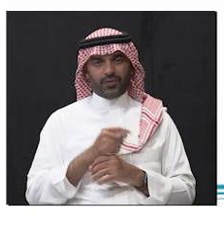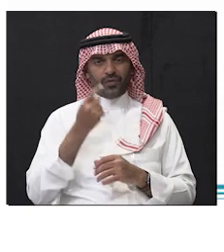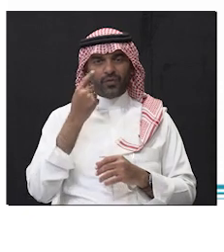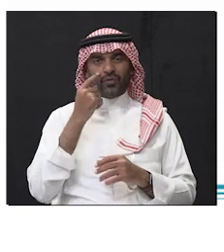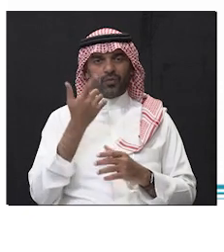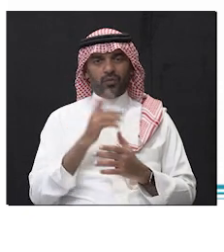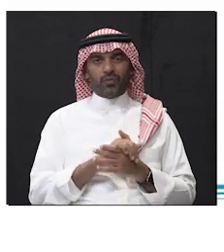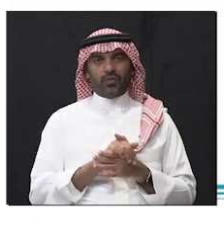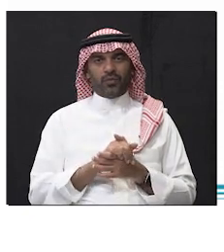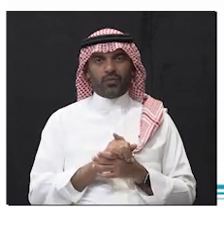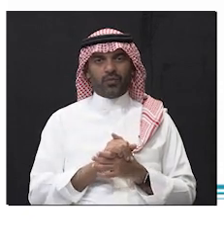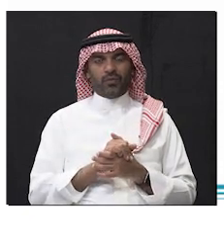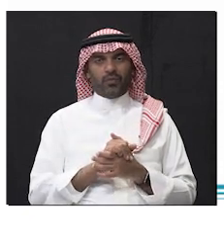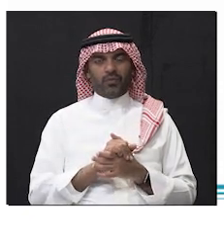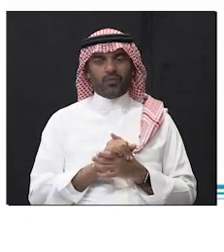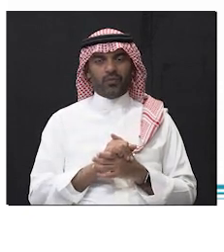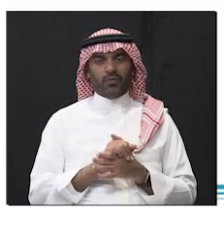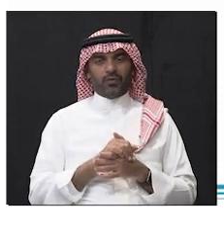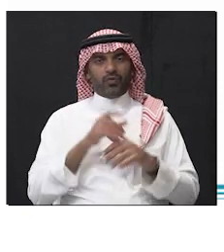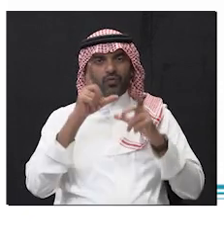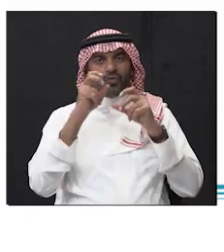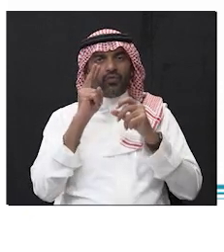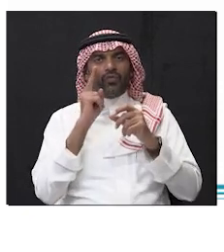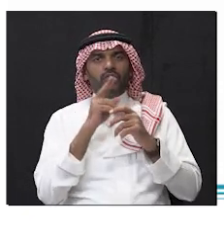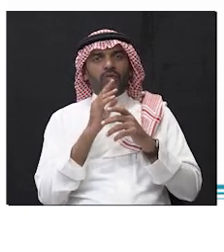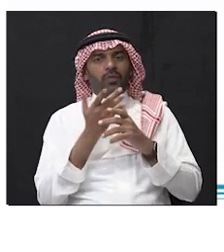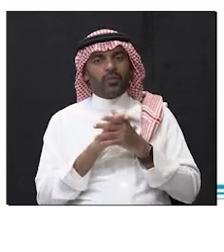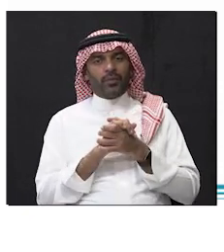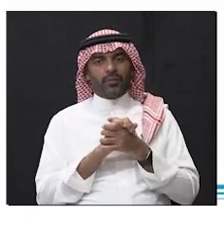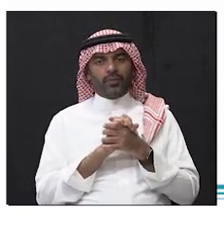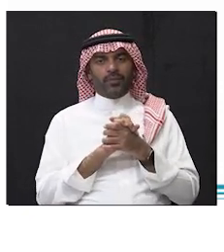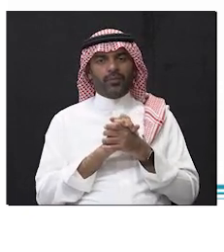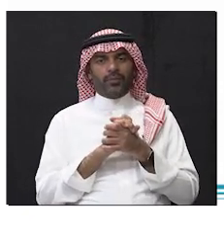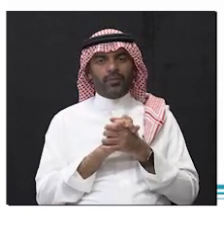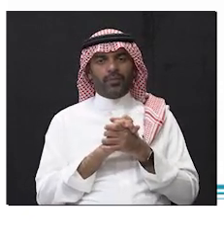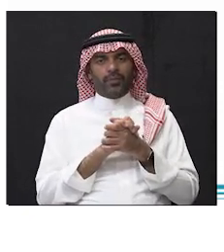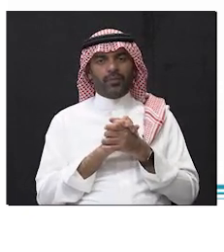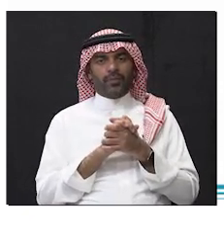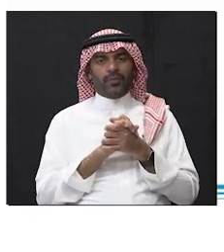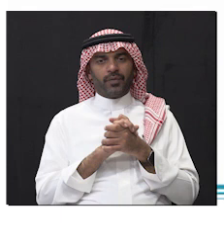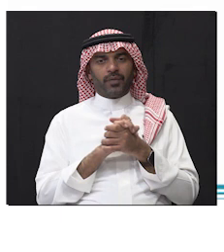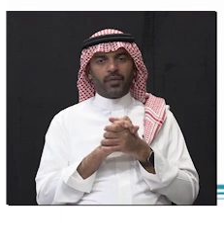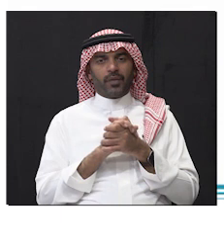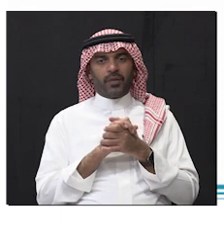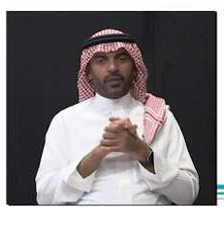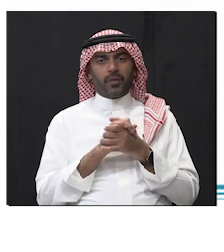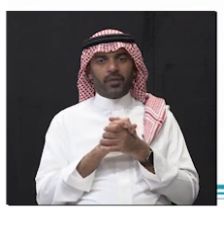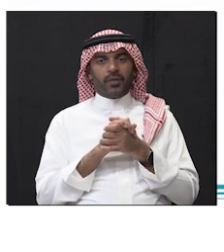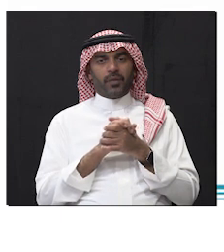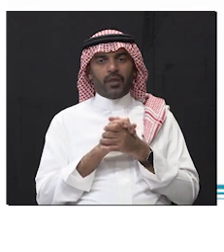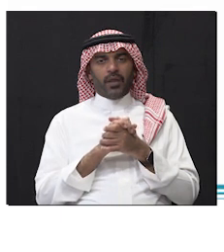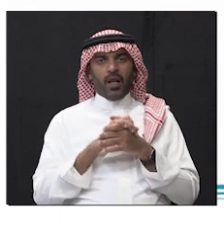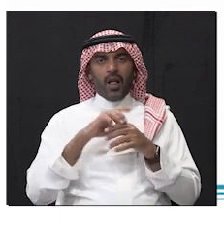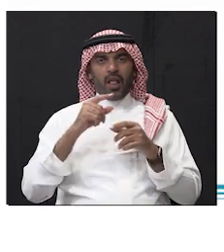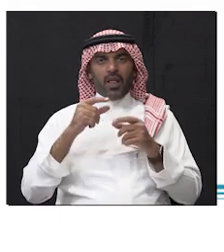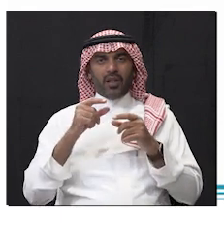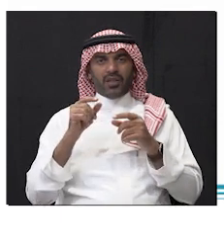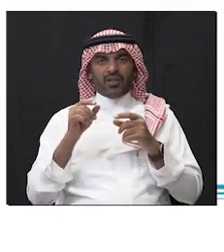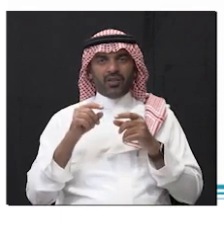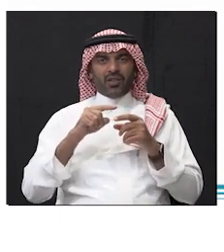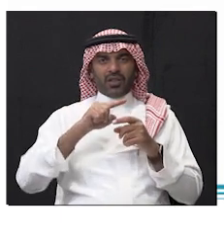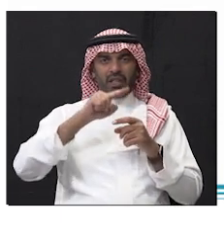الجرادة. لاحظ الجهاز الدوري في دودة الأرض.